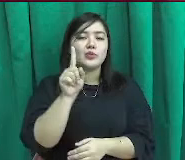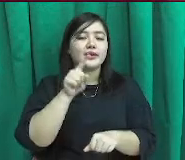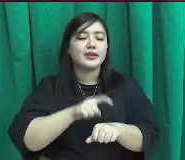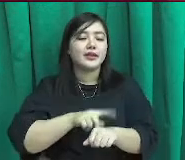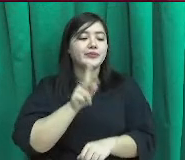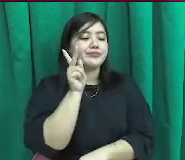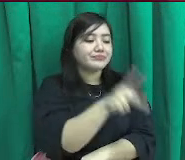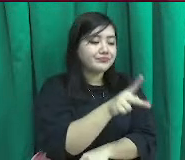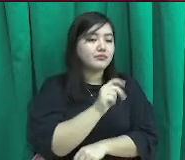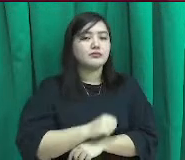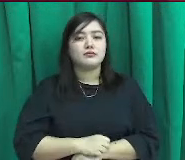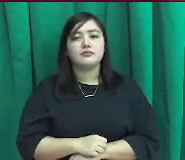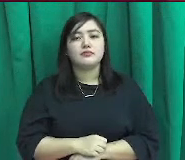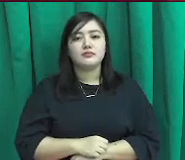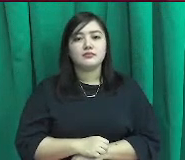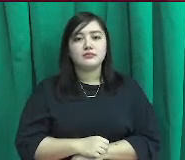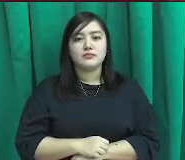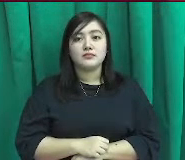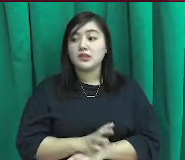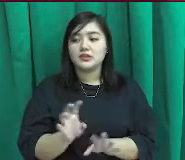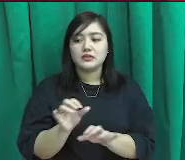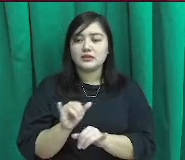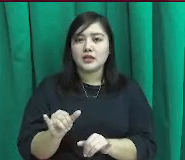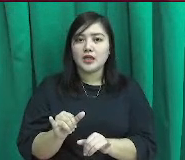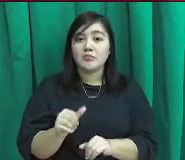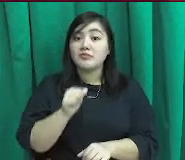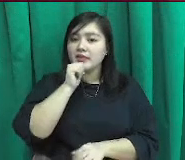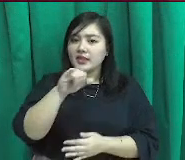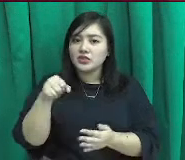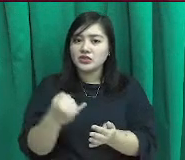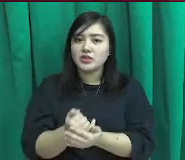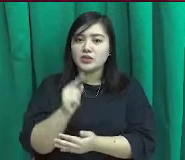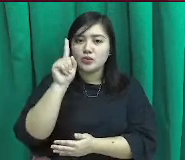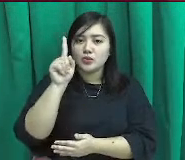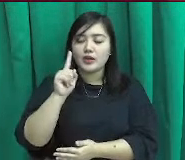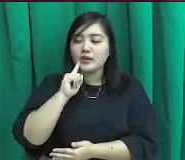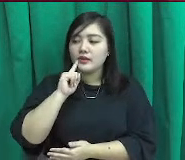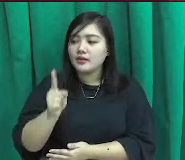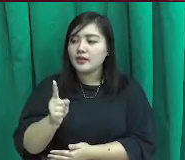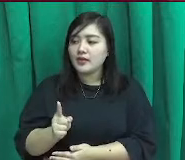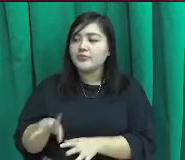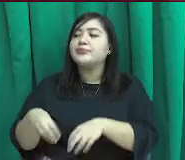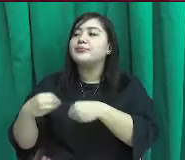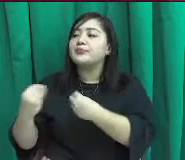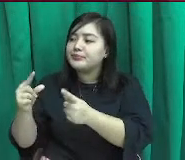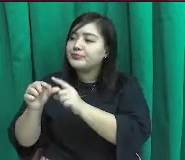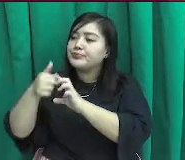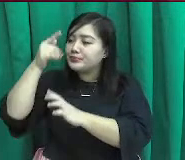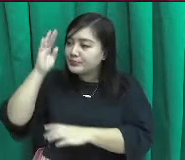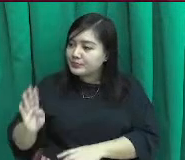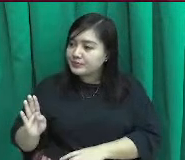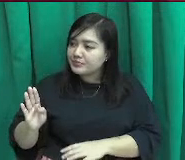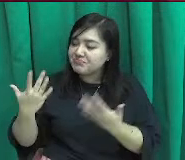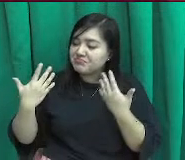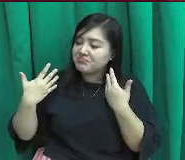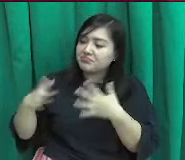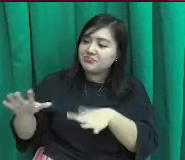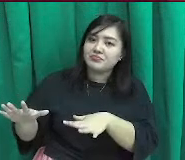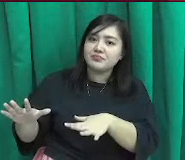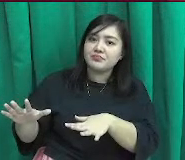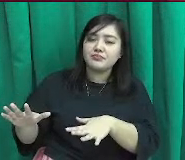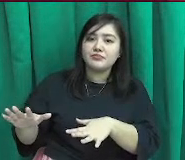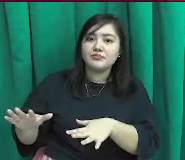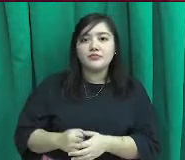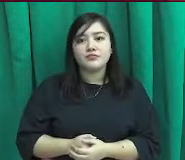narinig mo sinabi ng pastor ha, pag hindi pa kayo tumino dyan, talaga naman eh. Hindi pa pwedeng ganun lang. That's anong right. Follow up